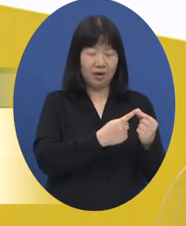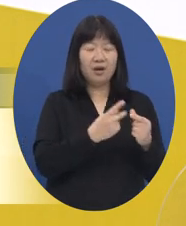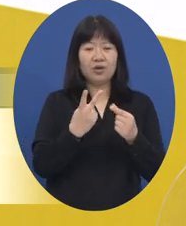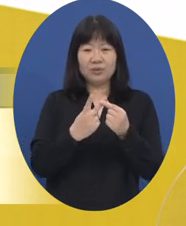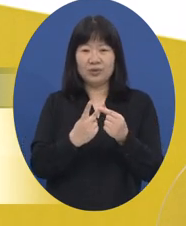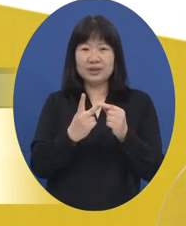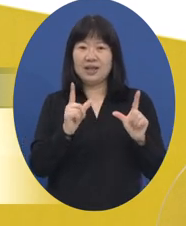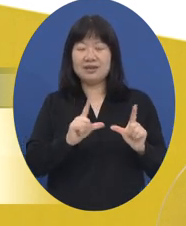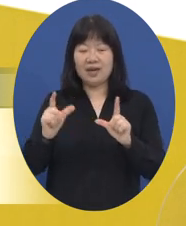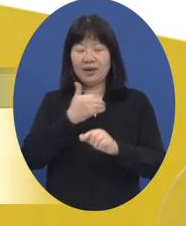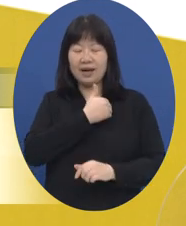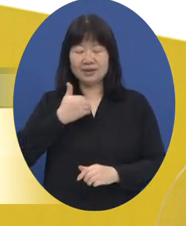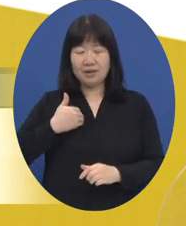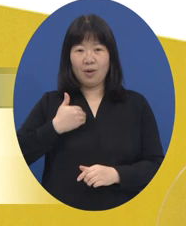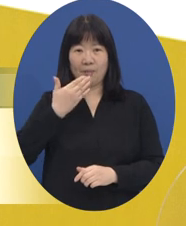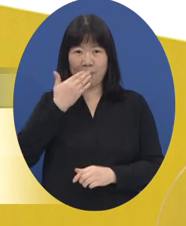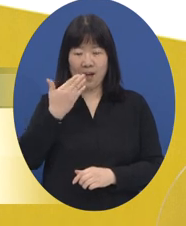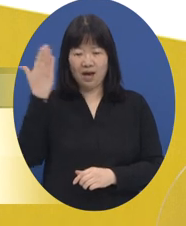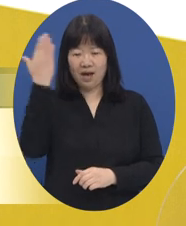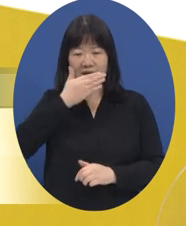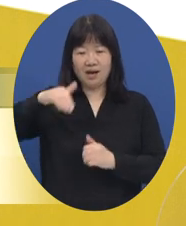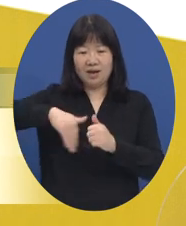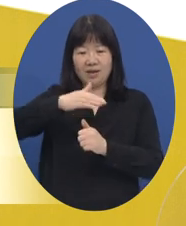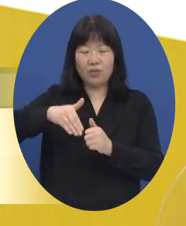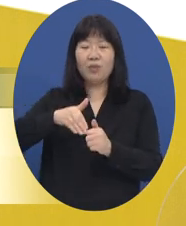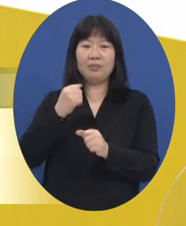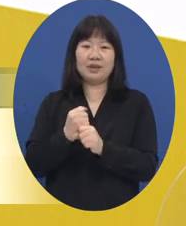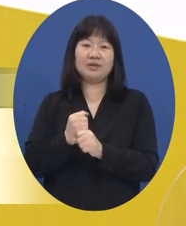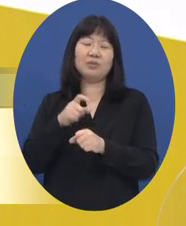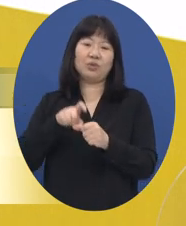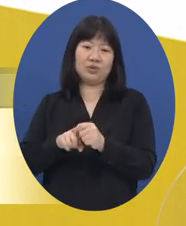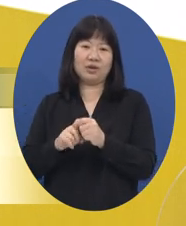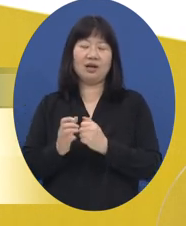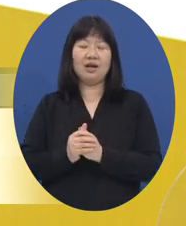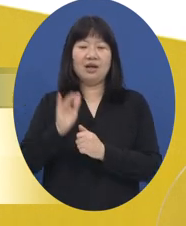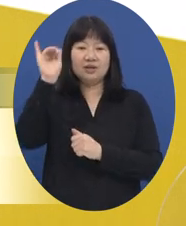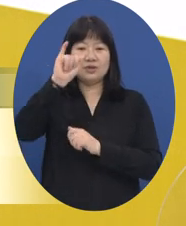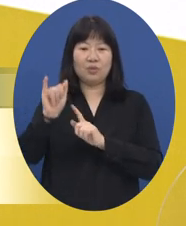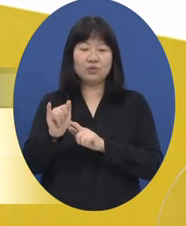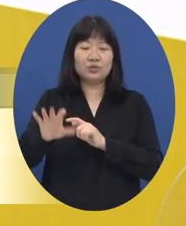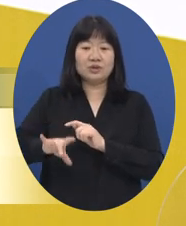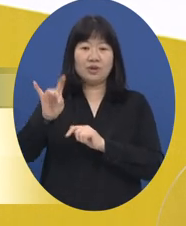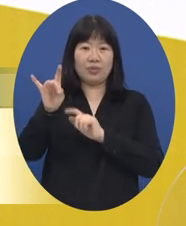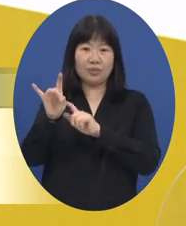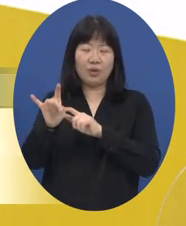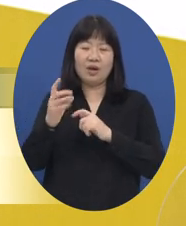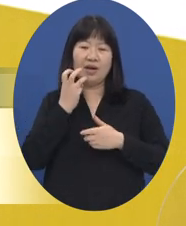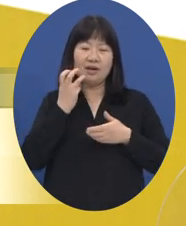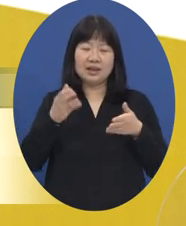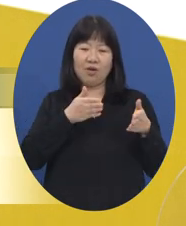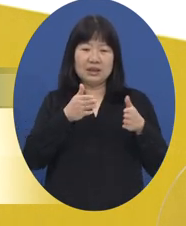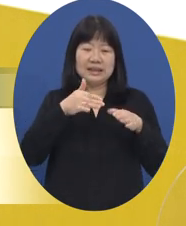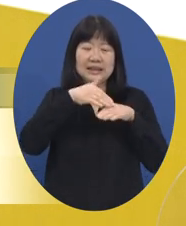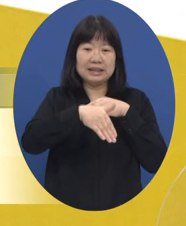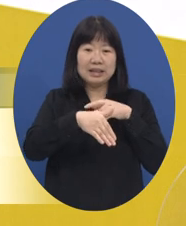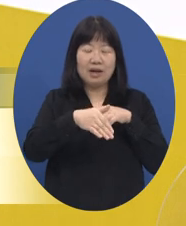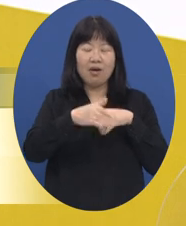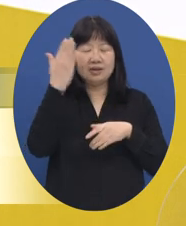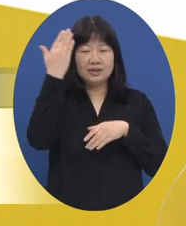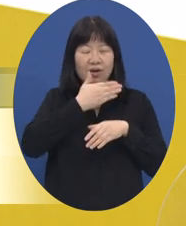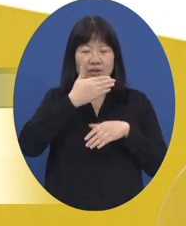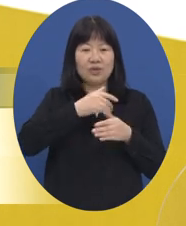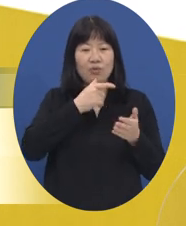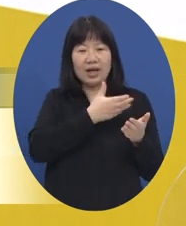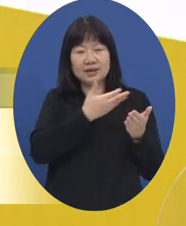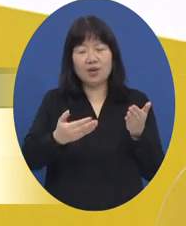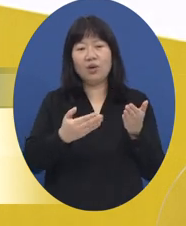휴식공간 이 되는 청조가 초를 만들어 나가기 위해서 전국 지자체 최초로 경기 0 청정화 촌 곡물을